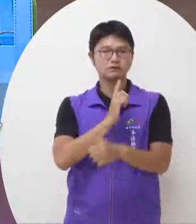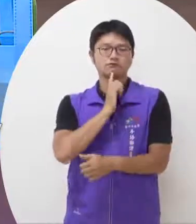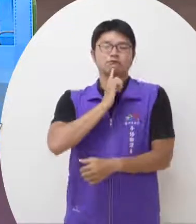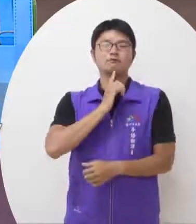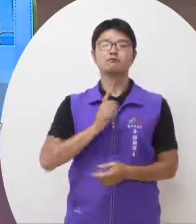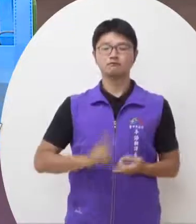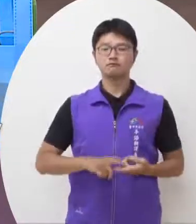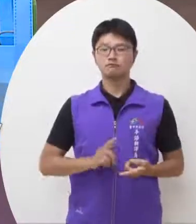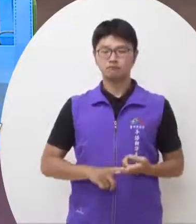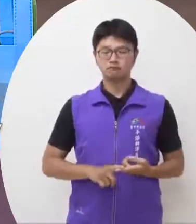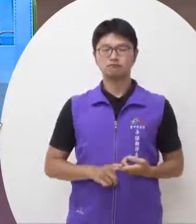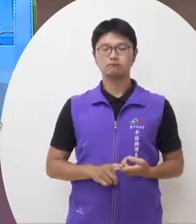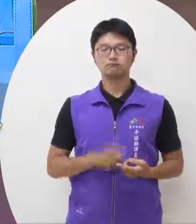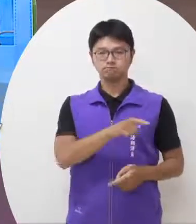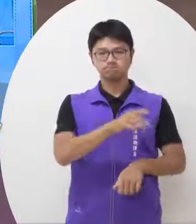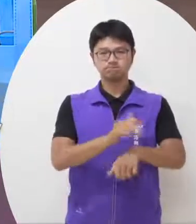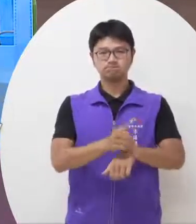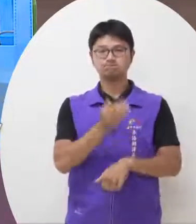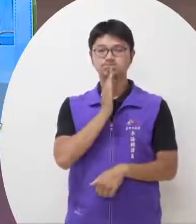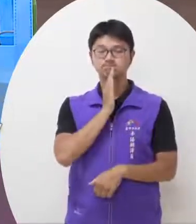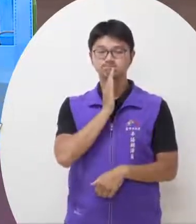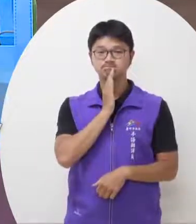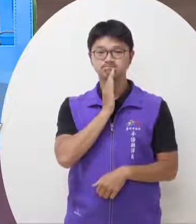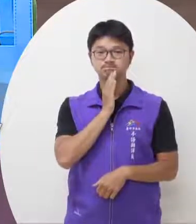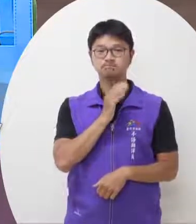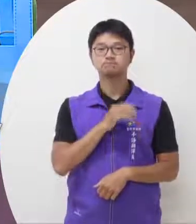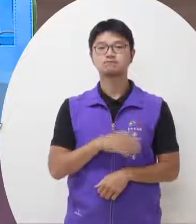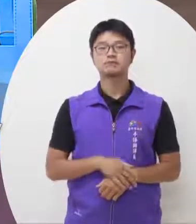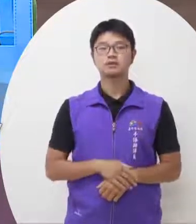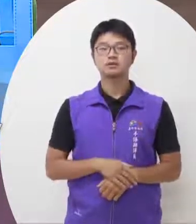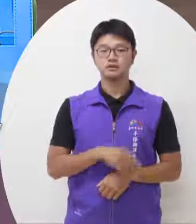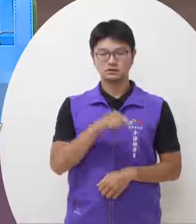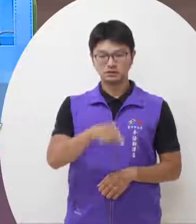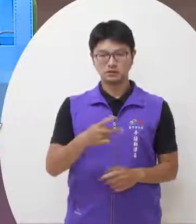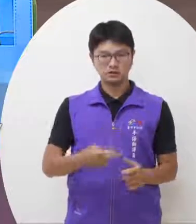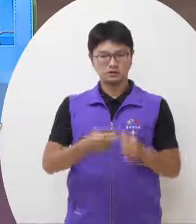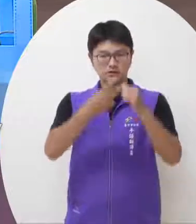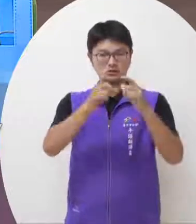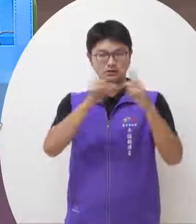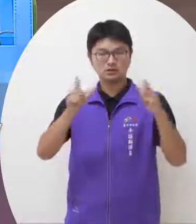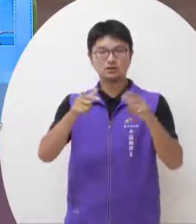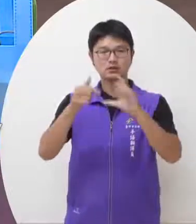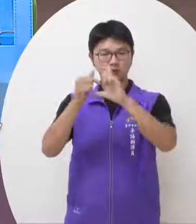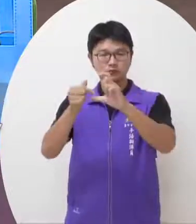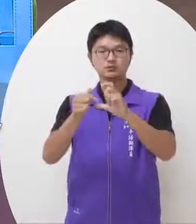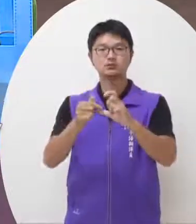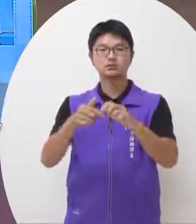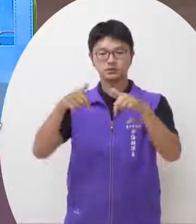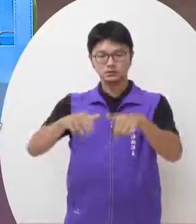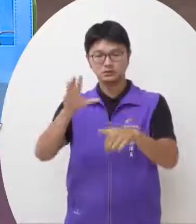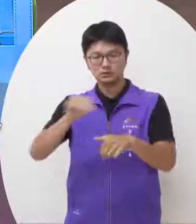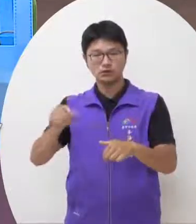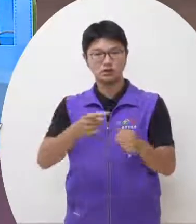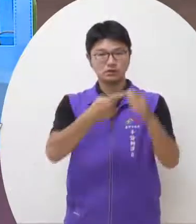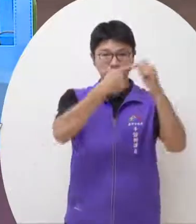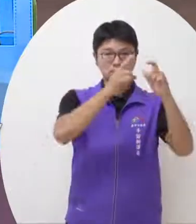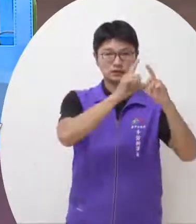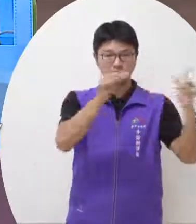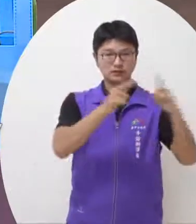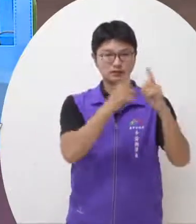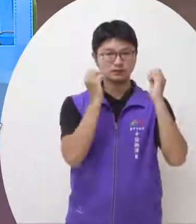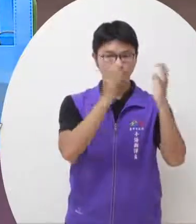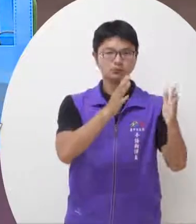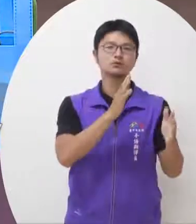就是很有经验很优秀，所以才来第二大区啊，第一大区是北屯，第二大区就是西屯来当区